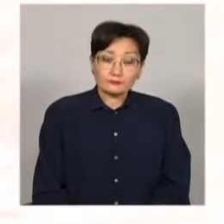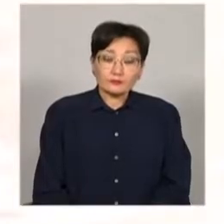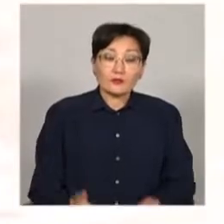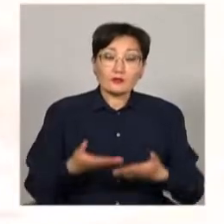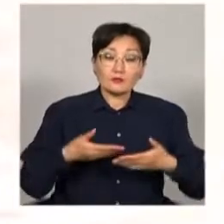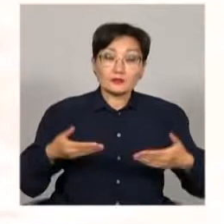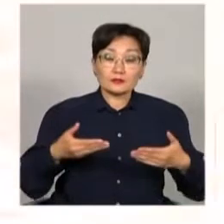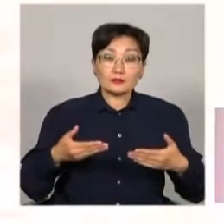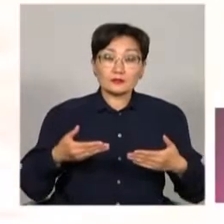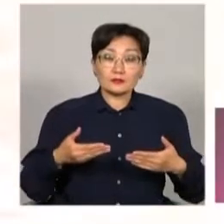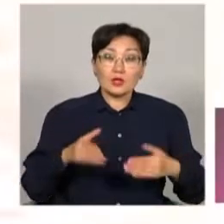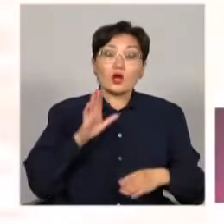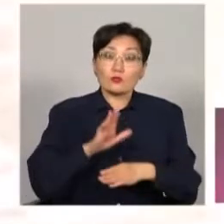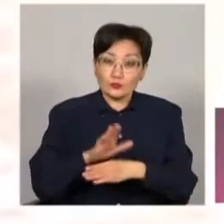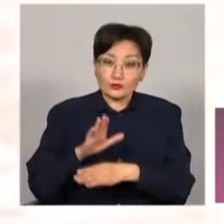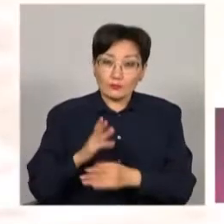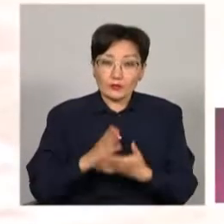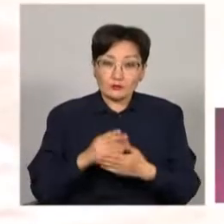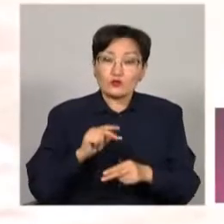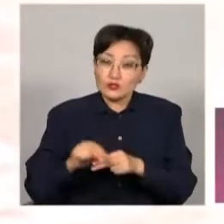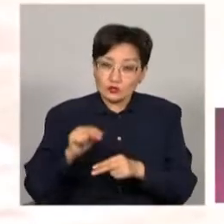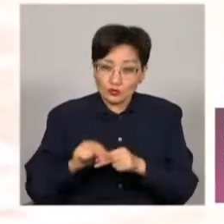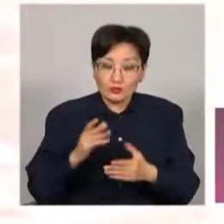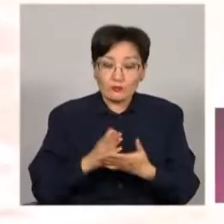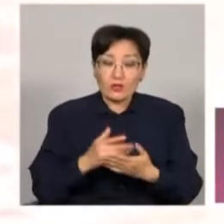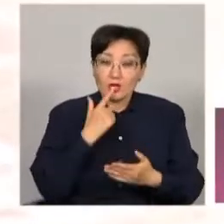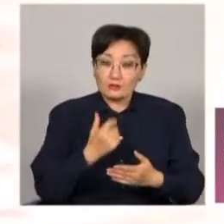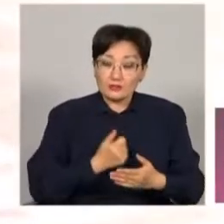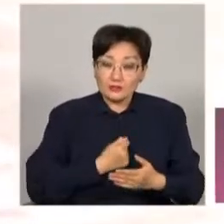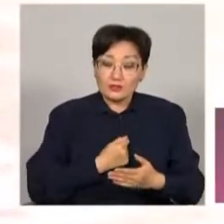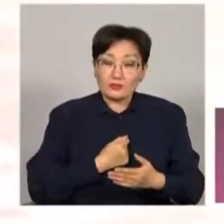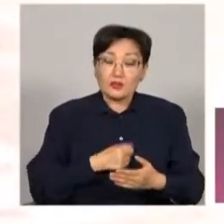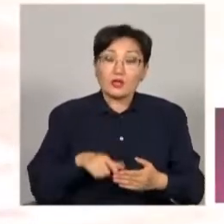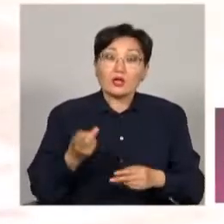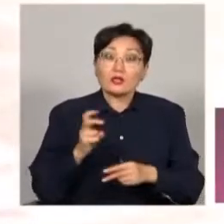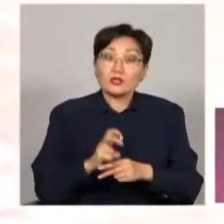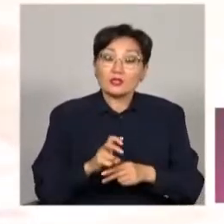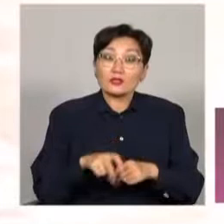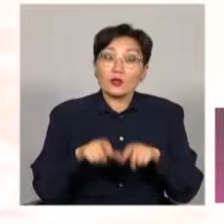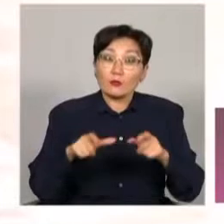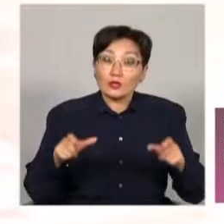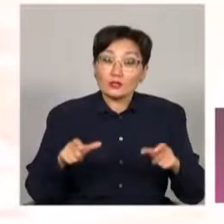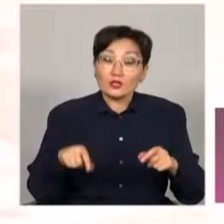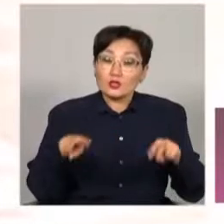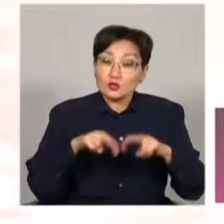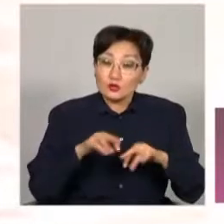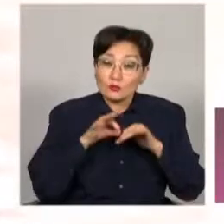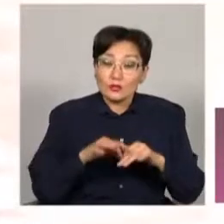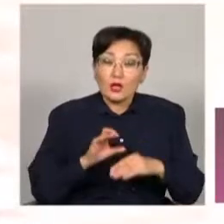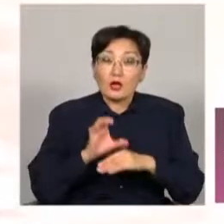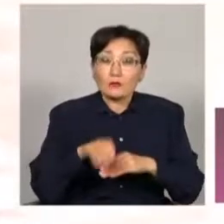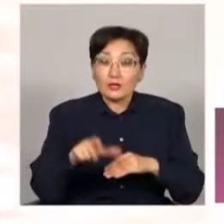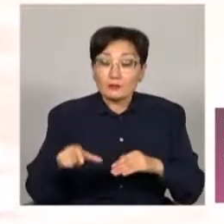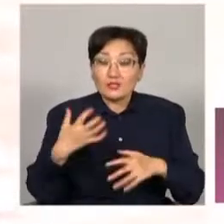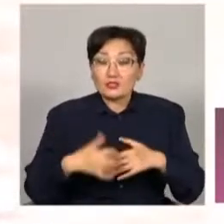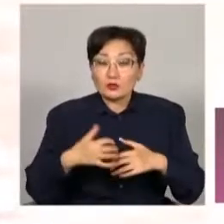Бізде бұйрық бар, жаңа инструкция бар. Біз бұны әскерге жібереміз, келгеннен кейін бұл балаларға тағы да анализ жасаймыз. Осы жіберіп жатқандардың